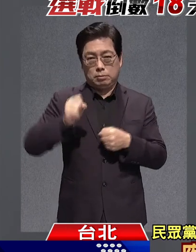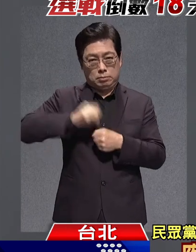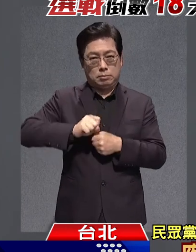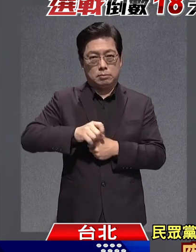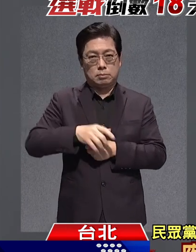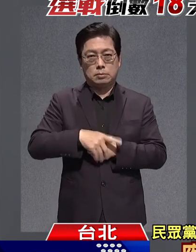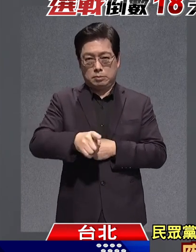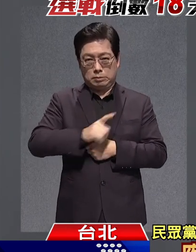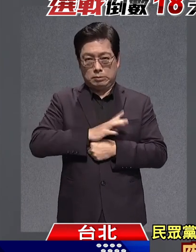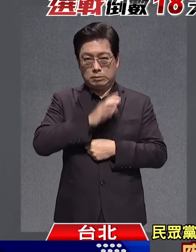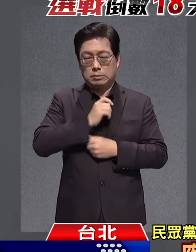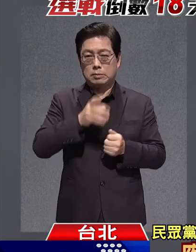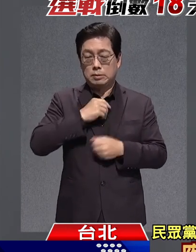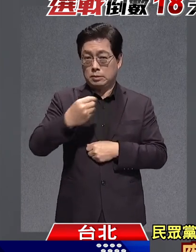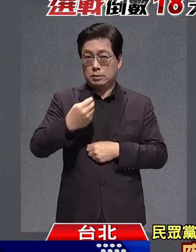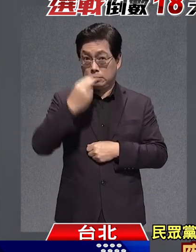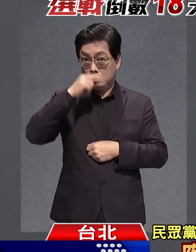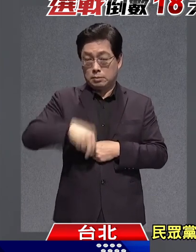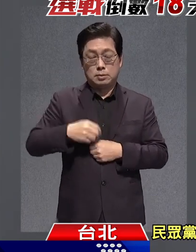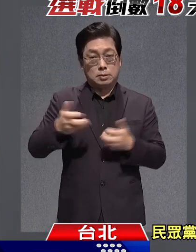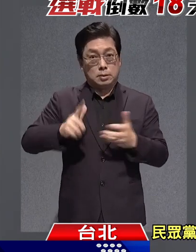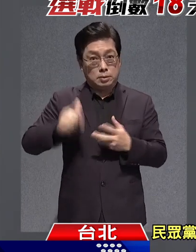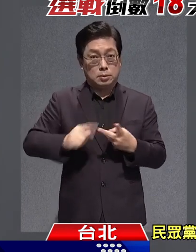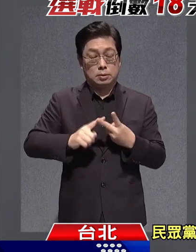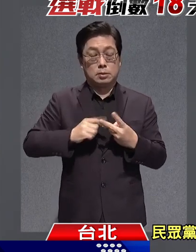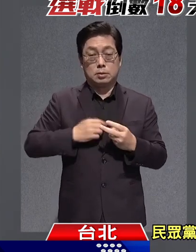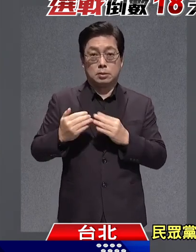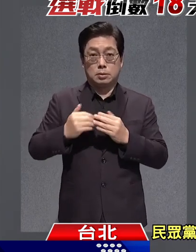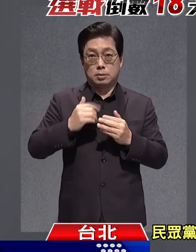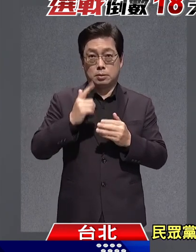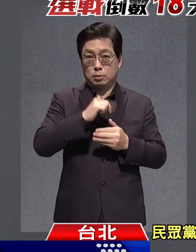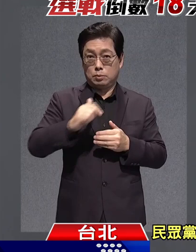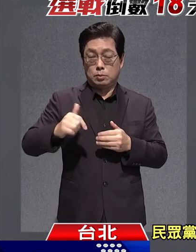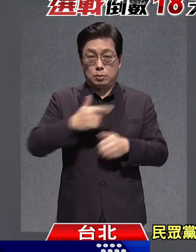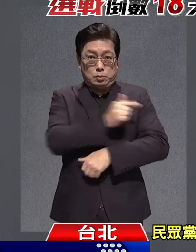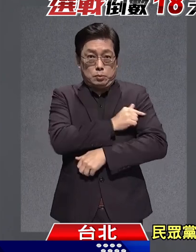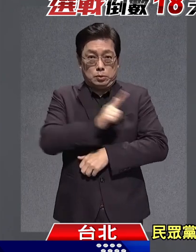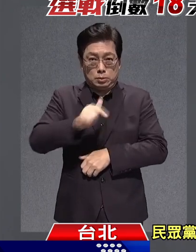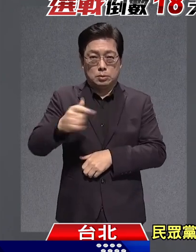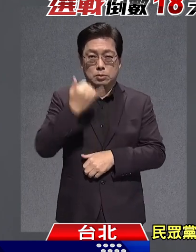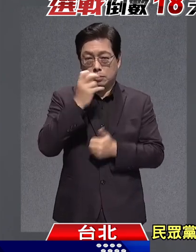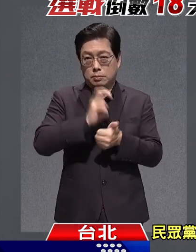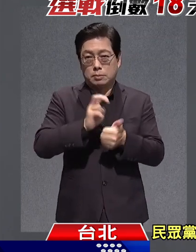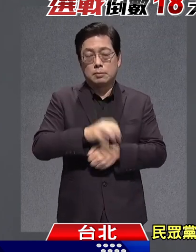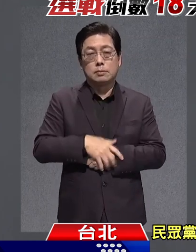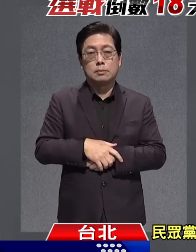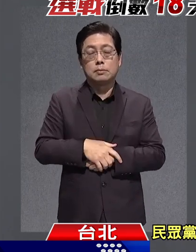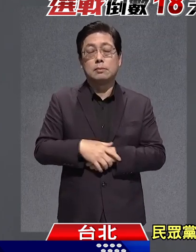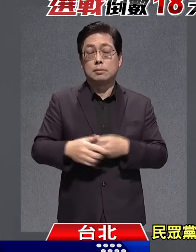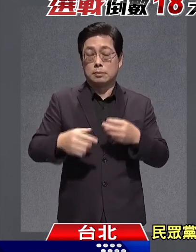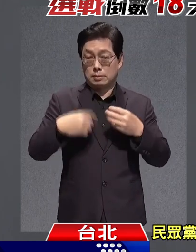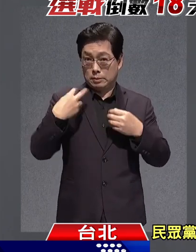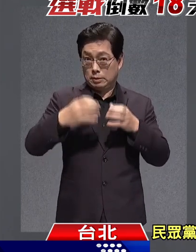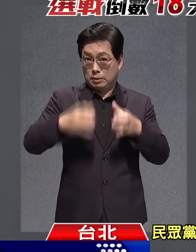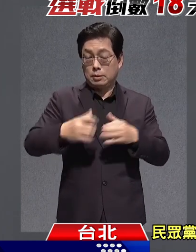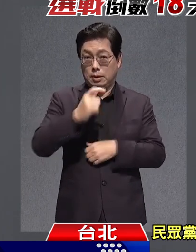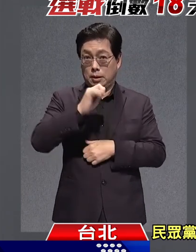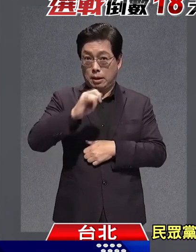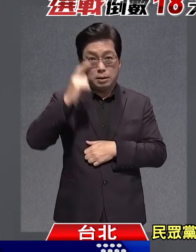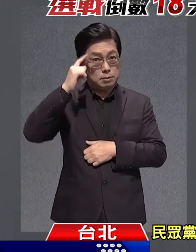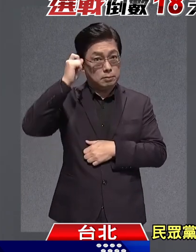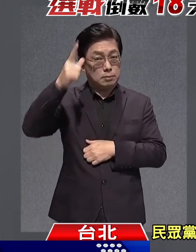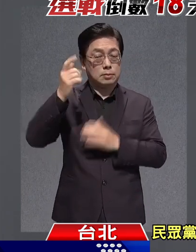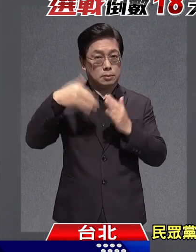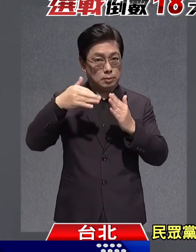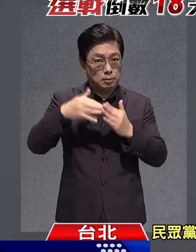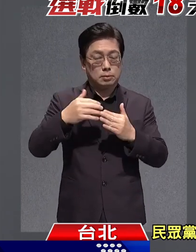备给他呼吸治疗师和护理师，这样才能够完整照顾。我要建立 AI 智慧校园，落实网